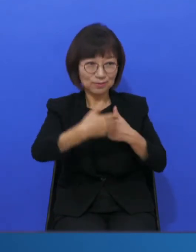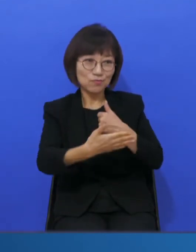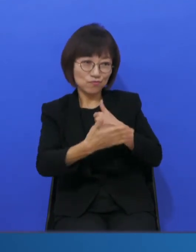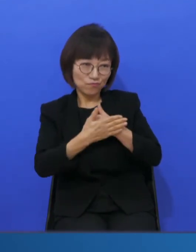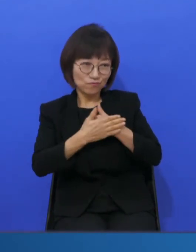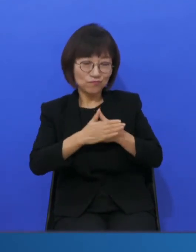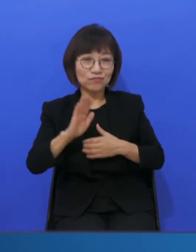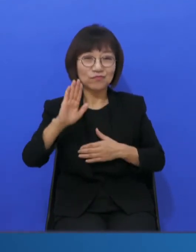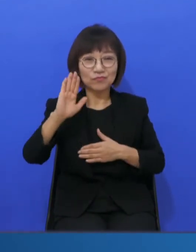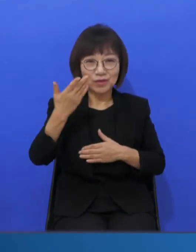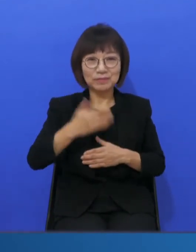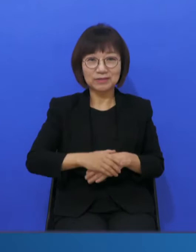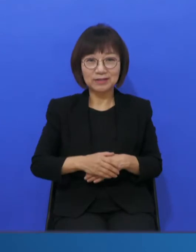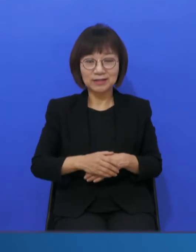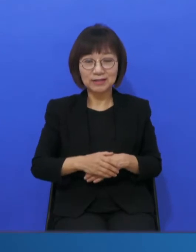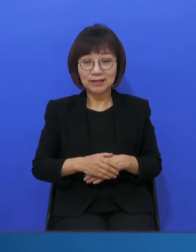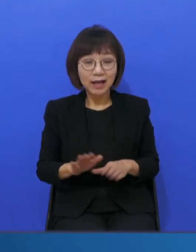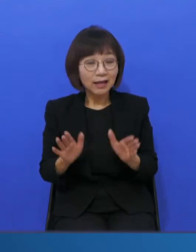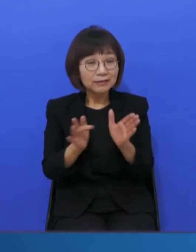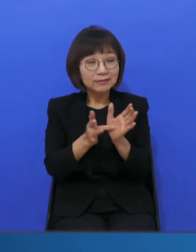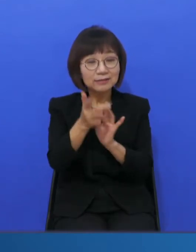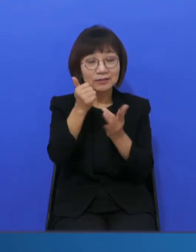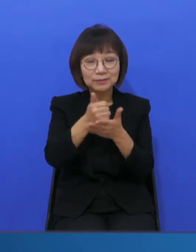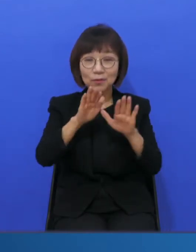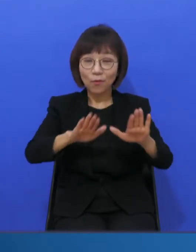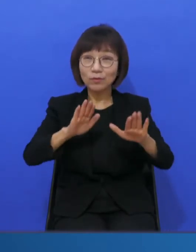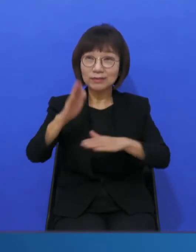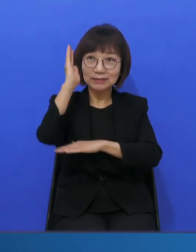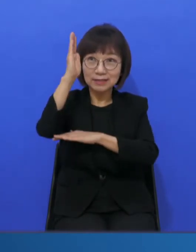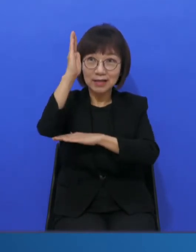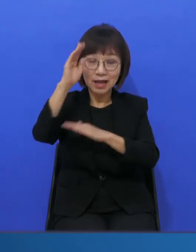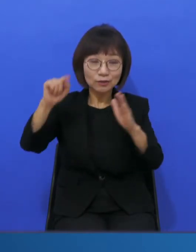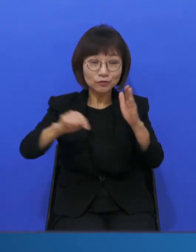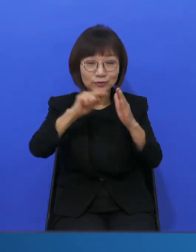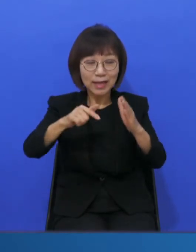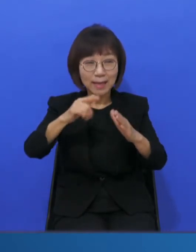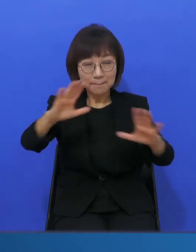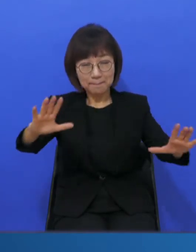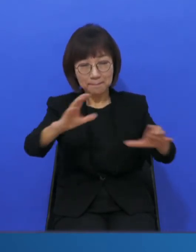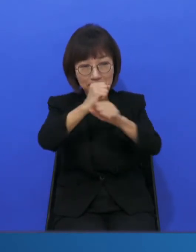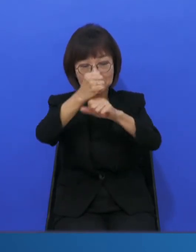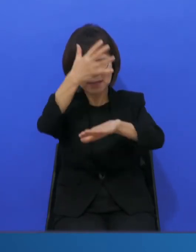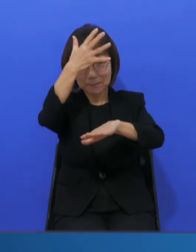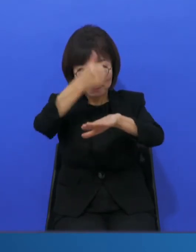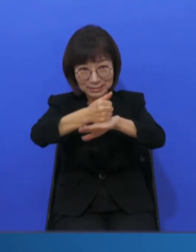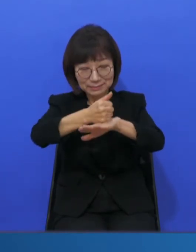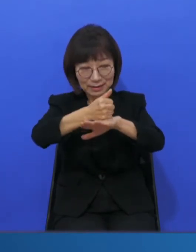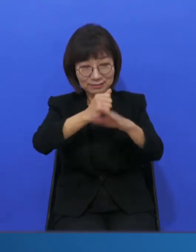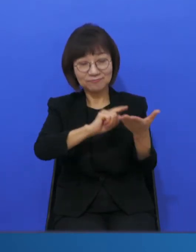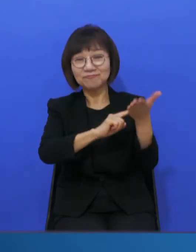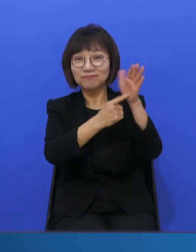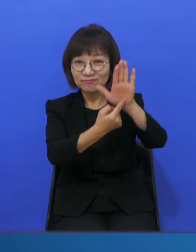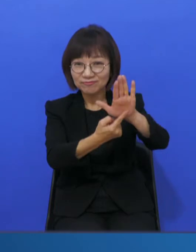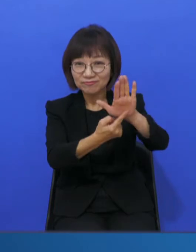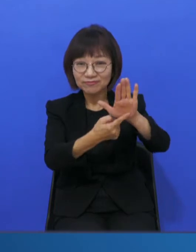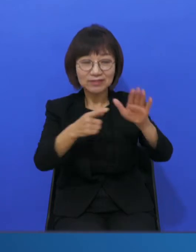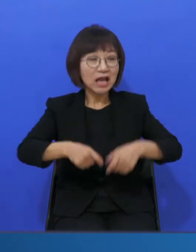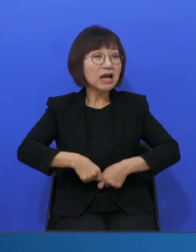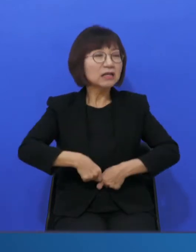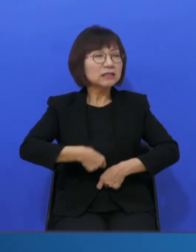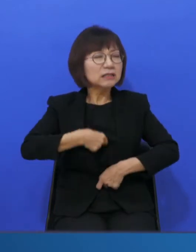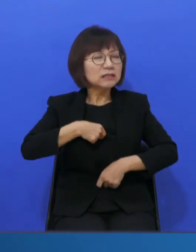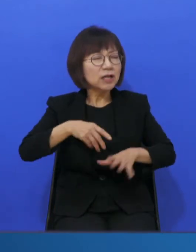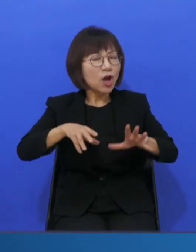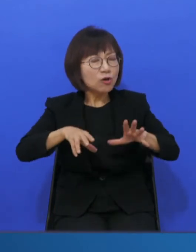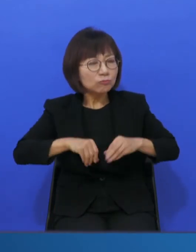말씀한 설교 중에 지금 마무리하는 거예요. And so in his sermon, he's bringing it to a close. 의에 줄이고 목마른 자 복이 있다. Is